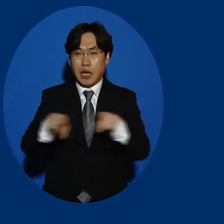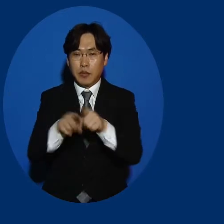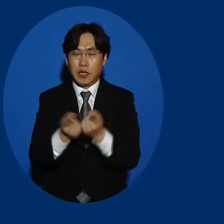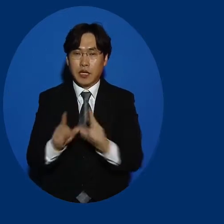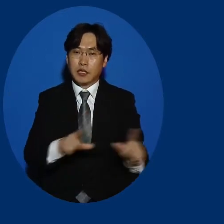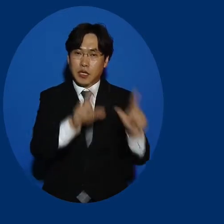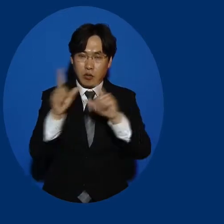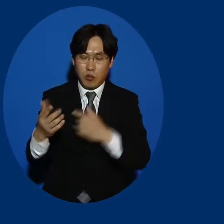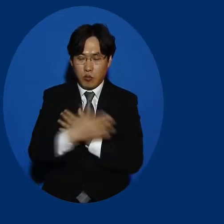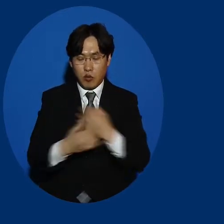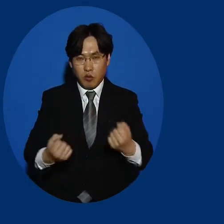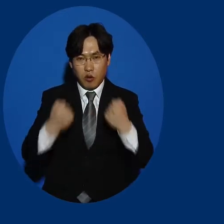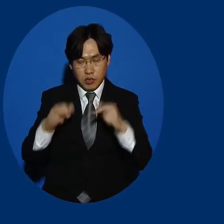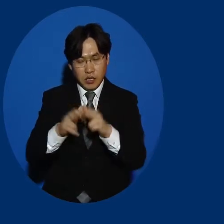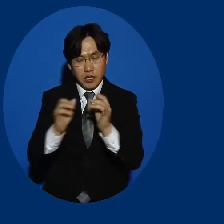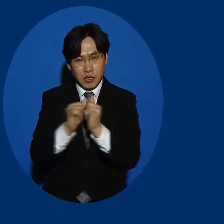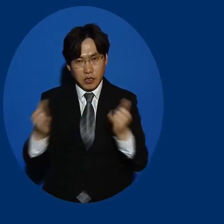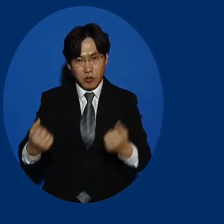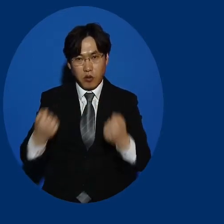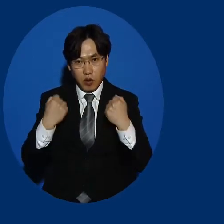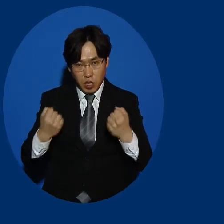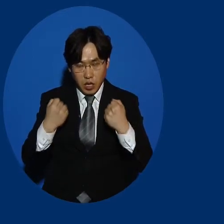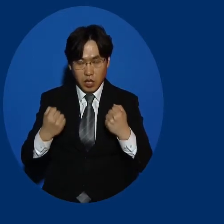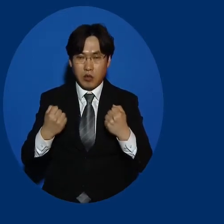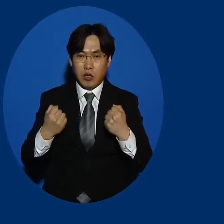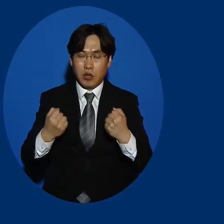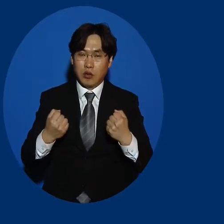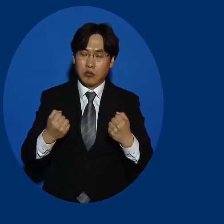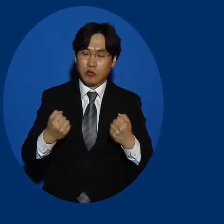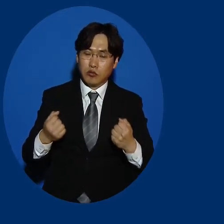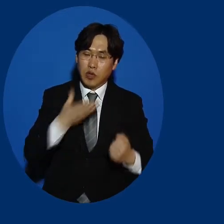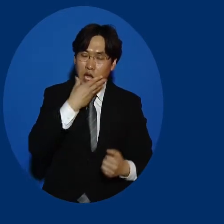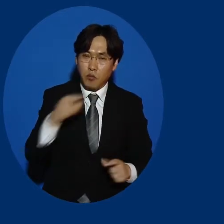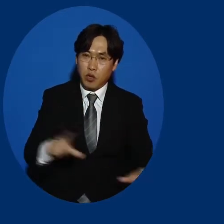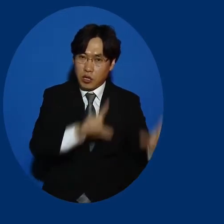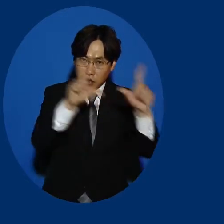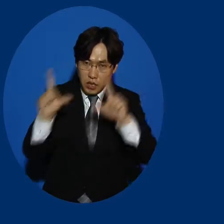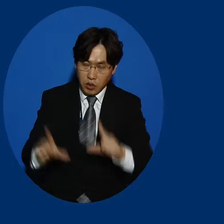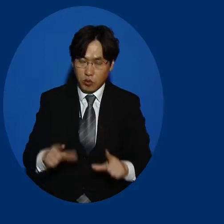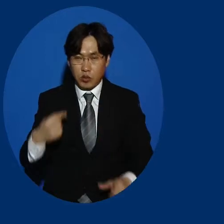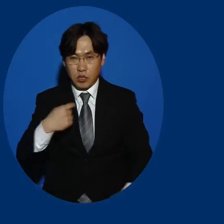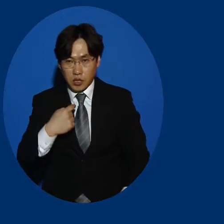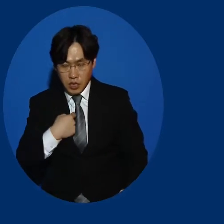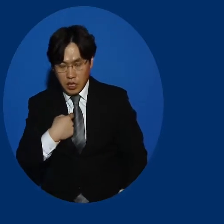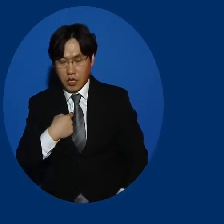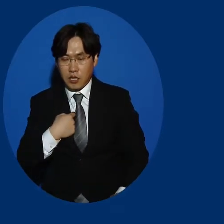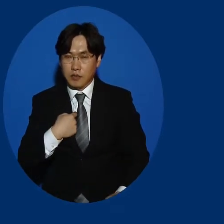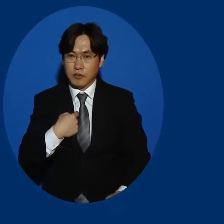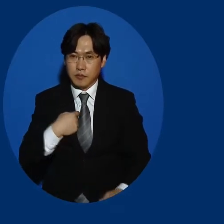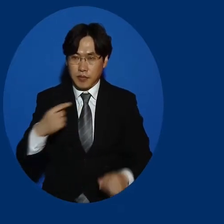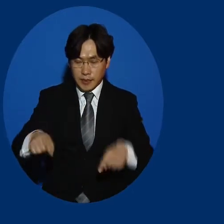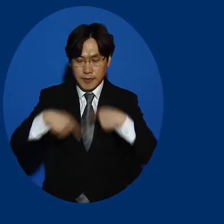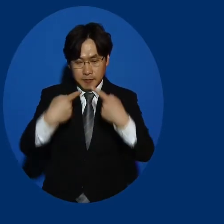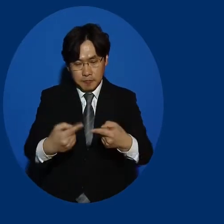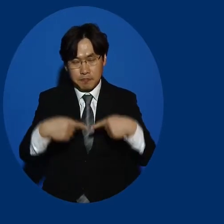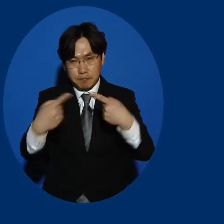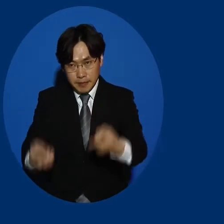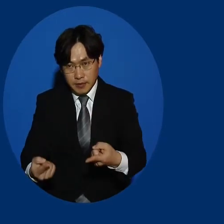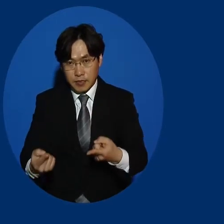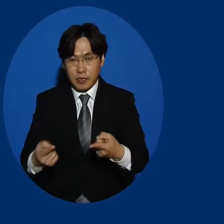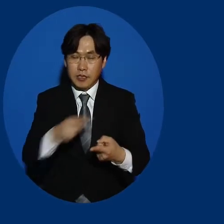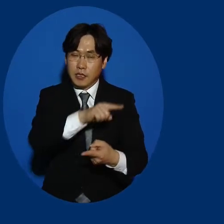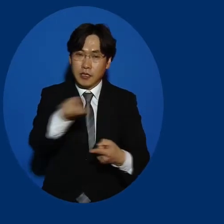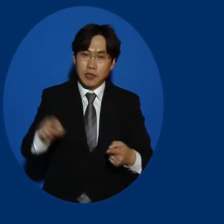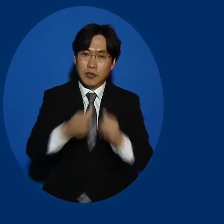사람이 건강하고 보람 있는 생활을 추구할 수 있고 자신의 개성이나 특성을 살려서 참가할 수 있는 사회